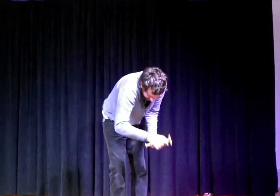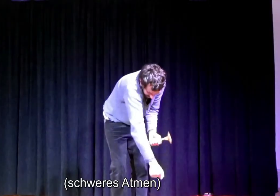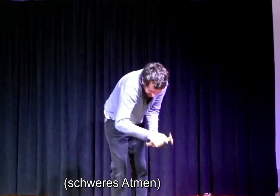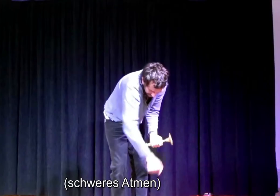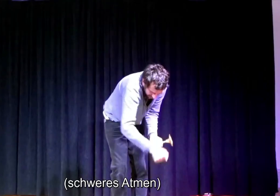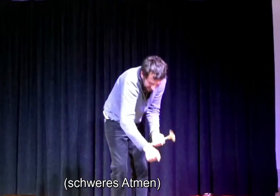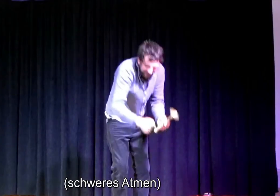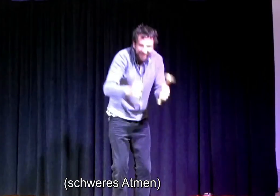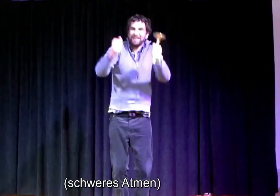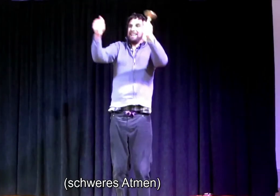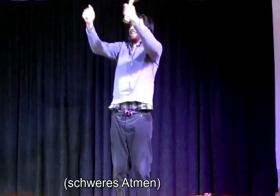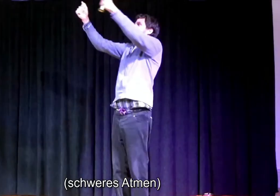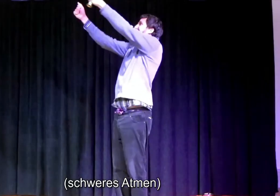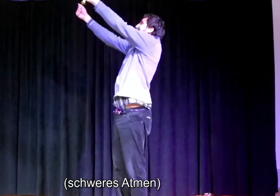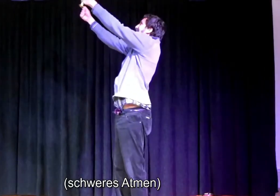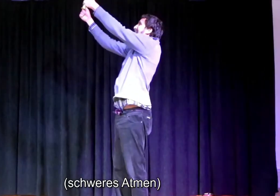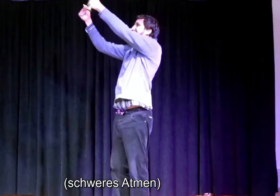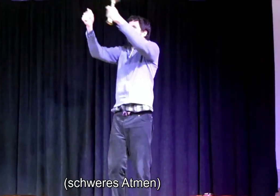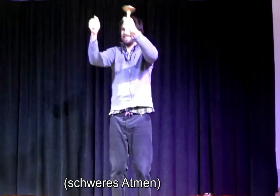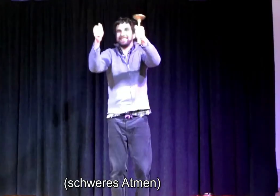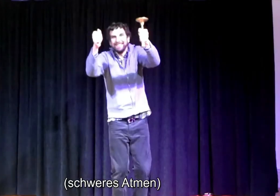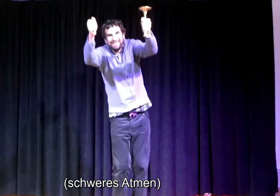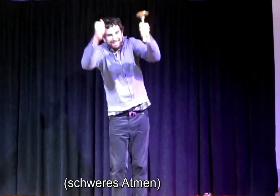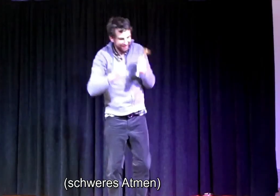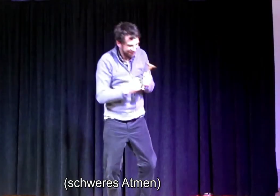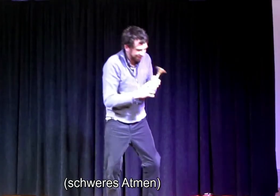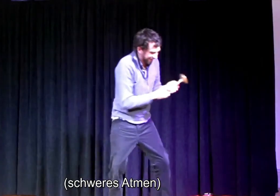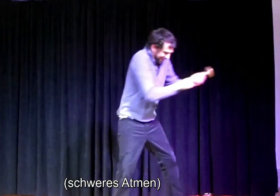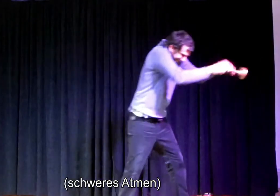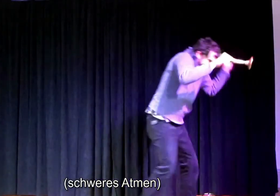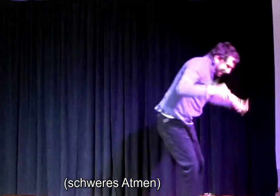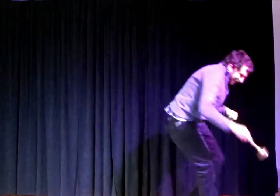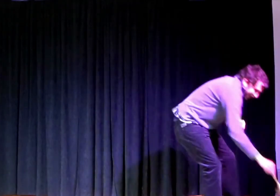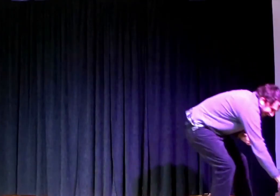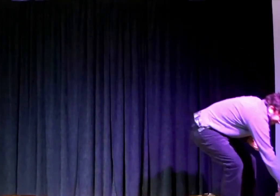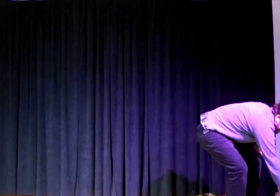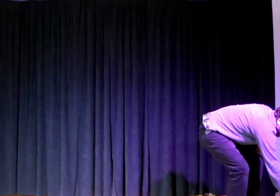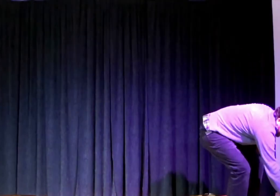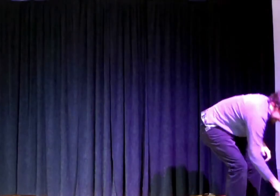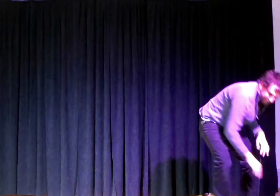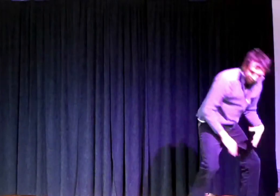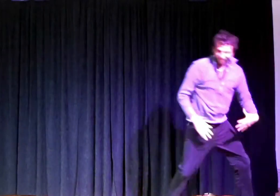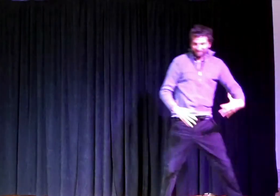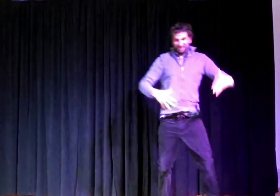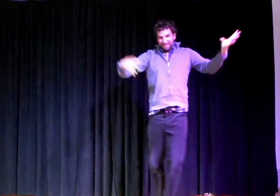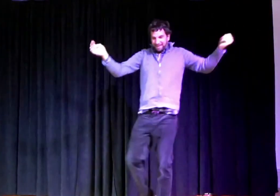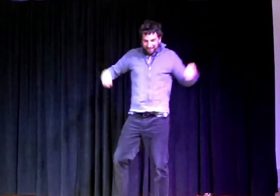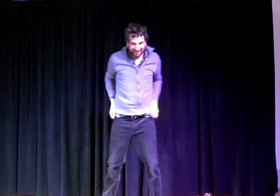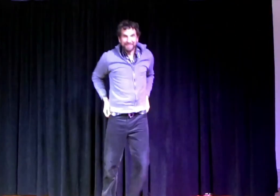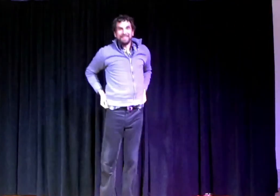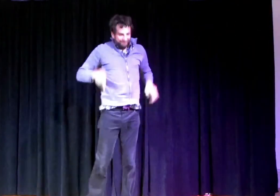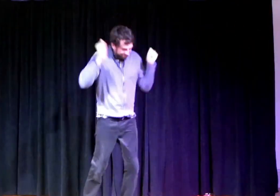Oh, so. Ja. So. Ja.